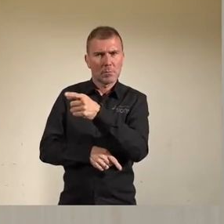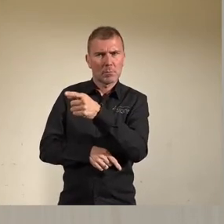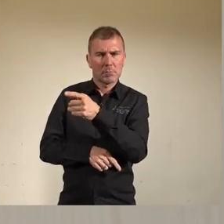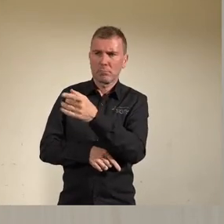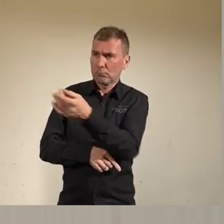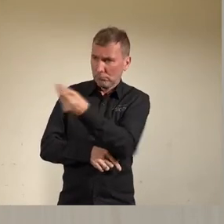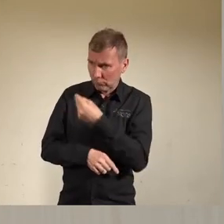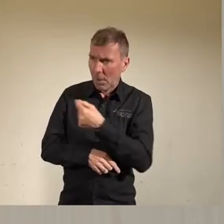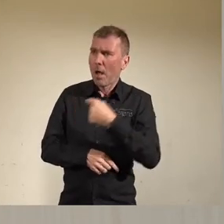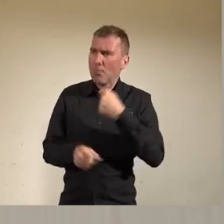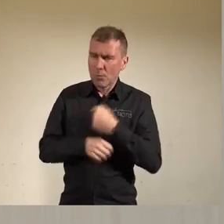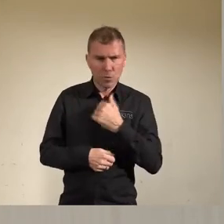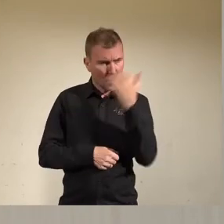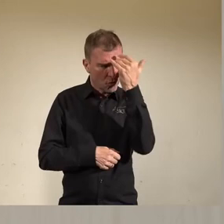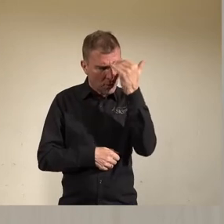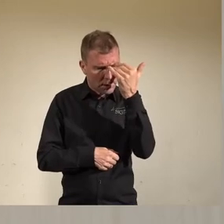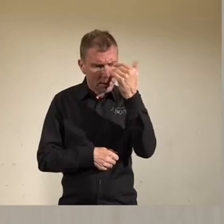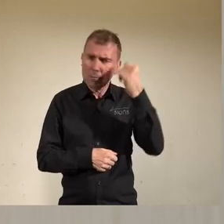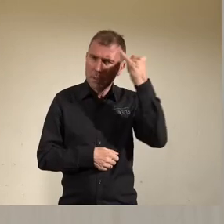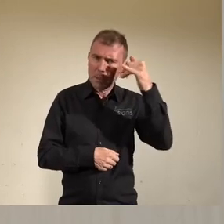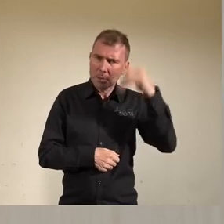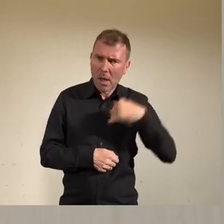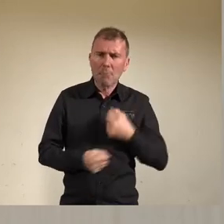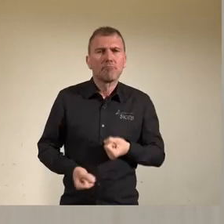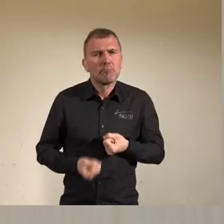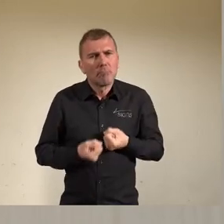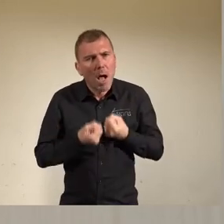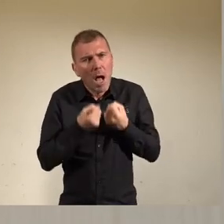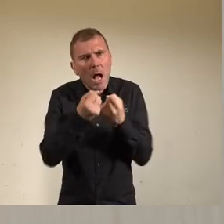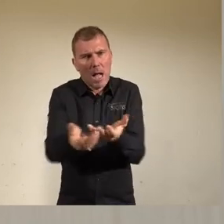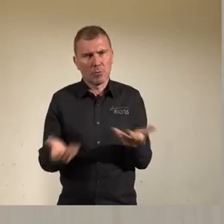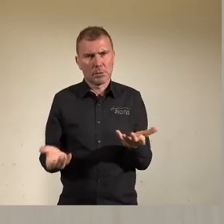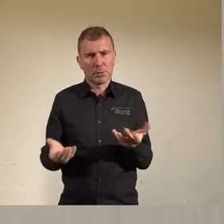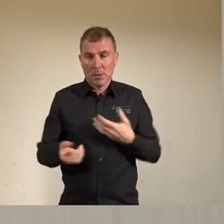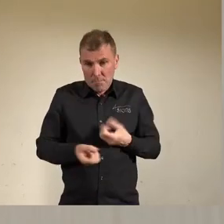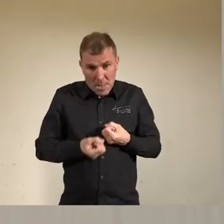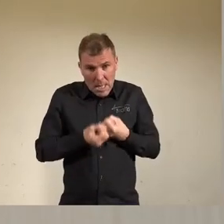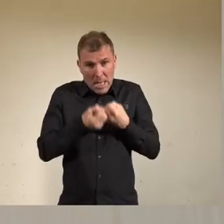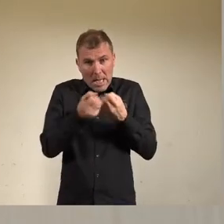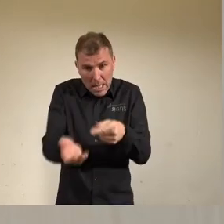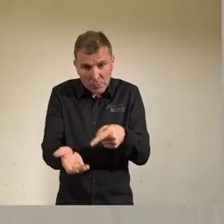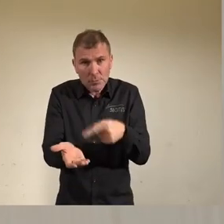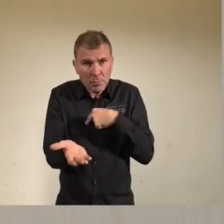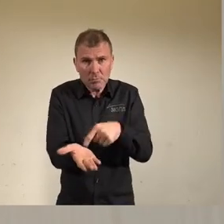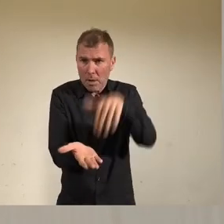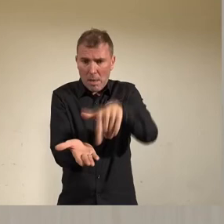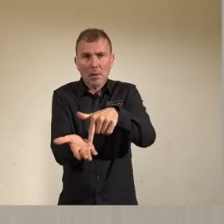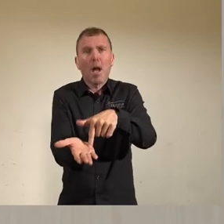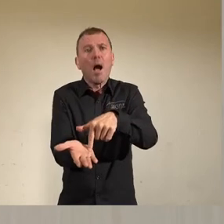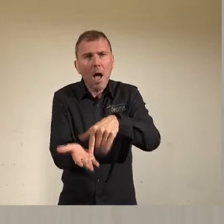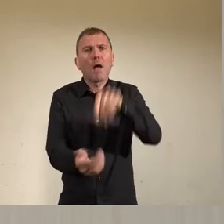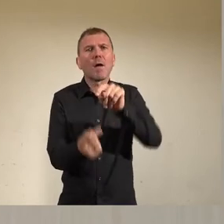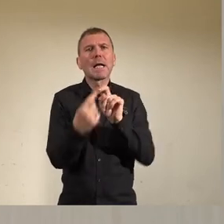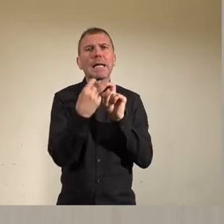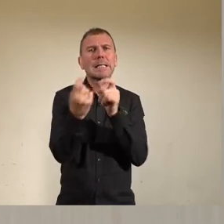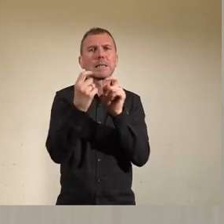ich es aus. Dadurch, dass es ausgesprochen ist, wird es zu einer Diskussion. Und ich nehme an, dass mein